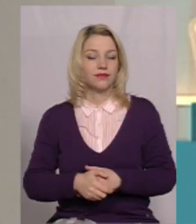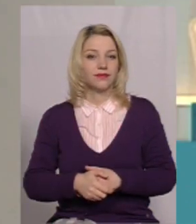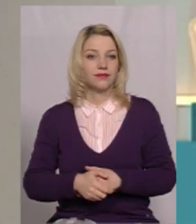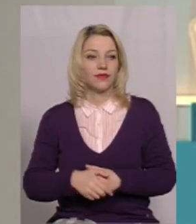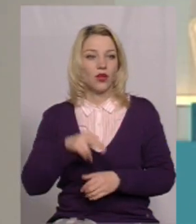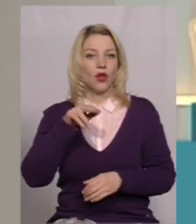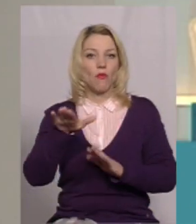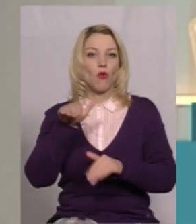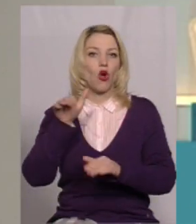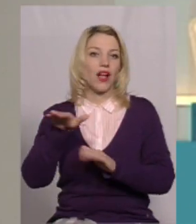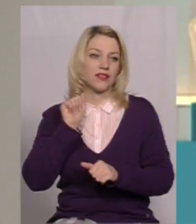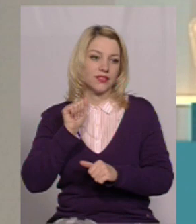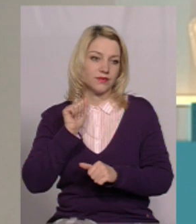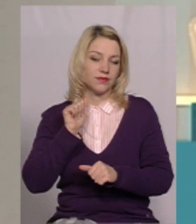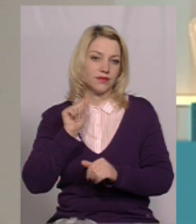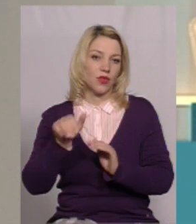Прокат